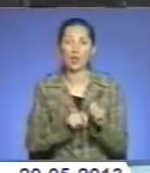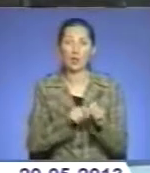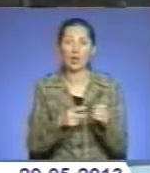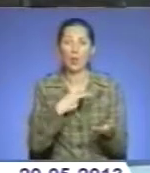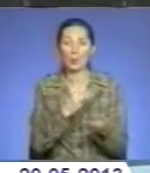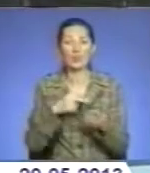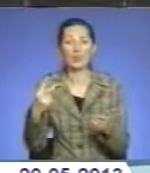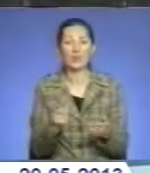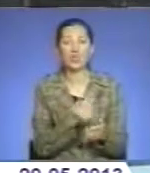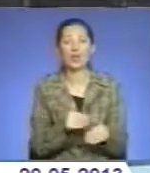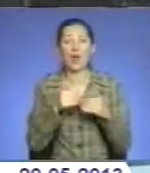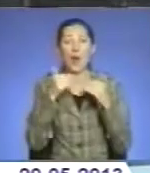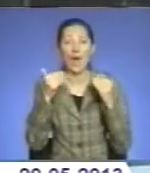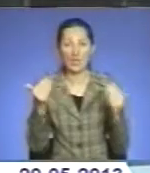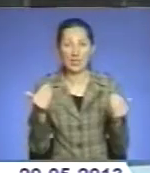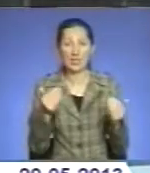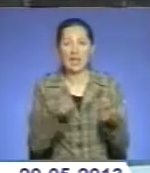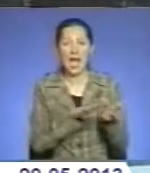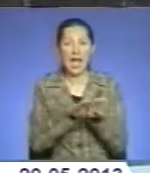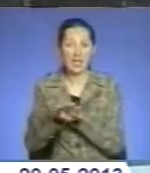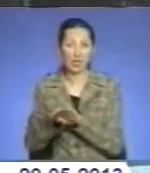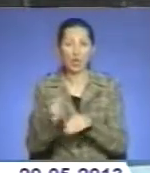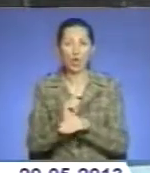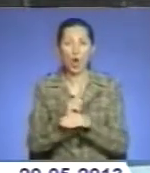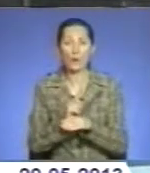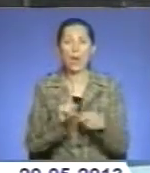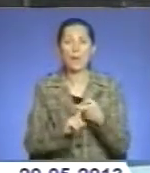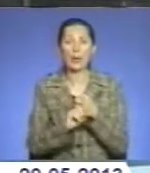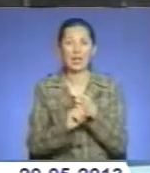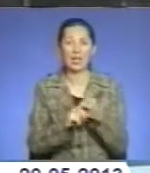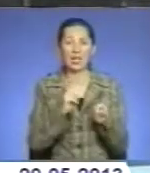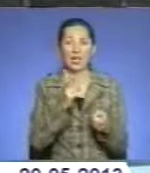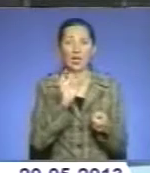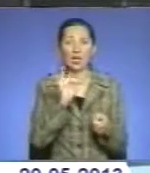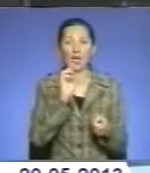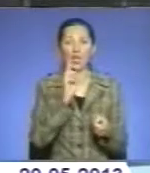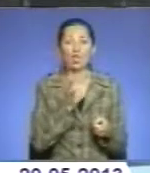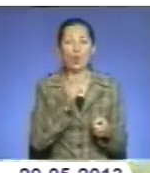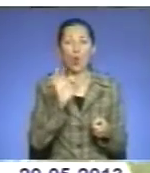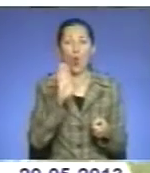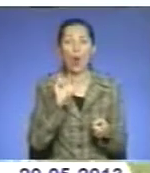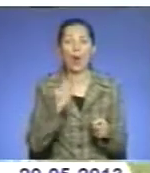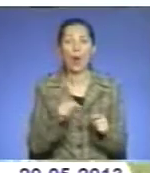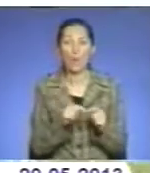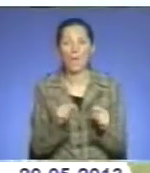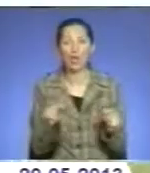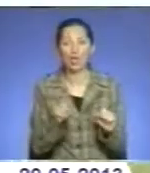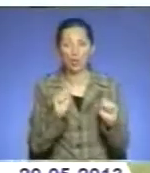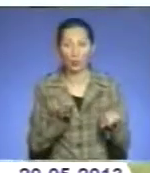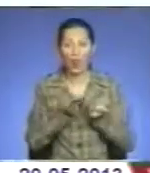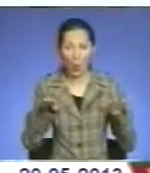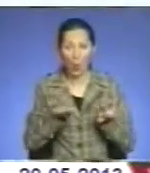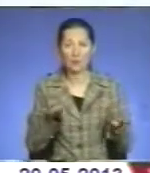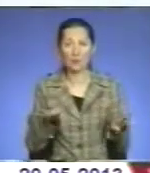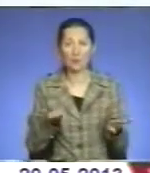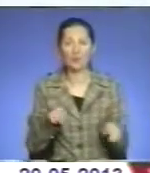норми рівень бактерій кишкової палички. Чи можна купатися у ставі, дізнавалася Олена Борода. Воду для аналізу